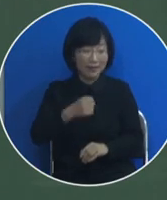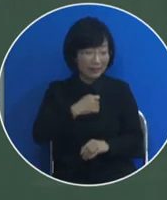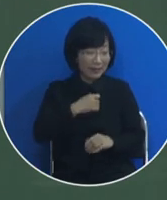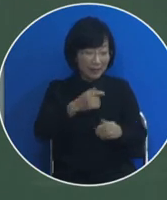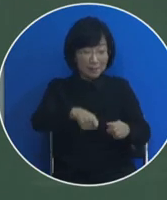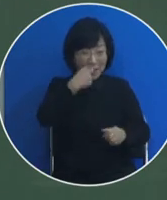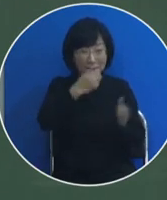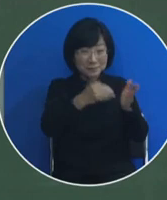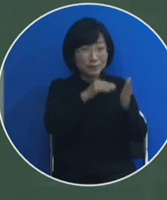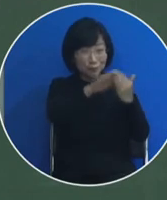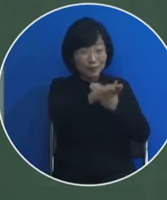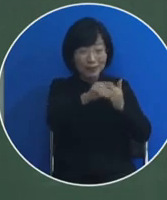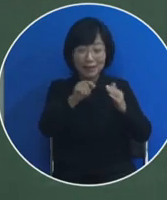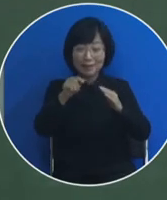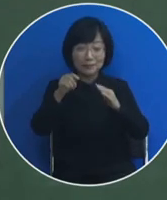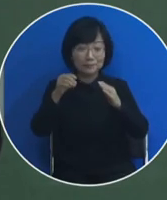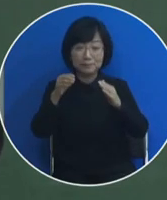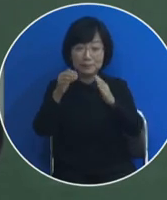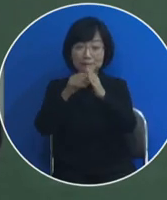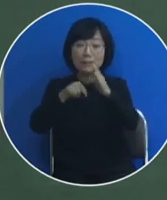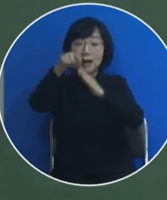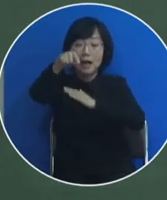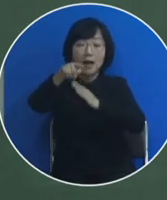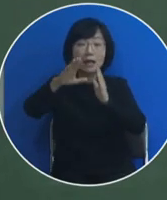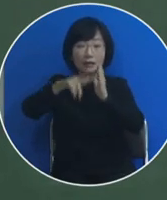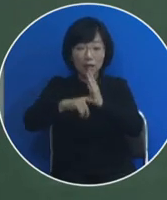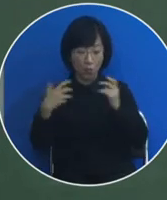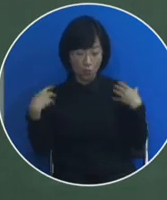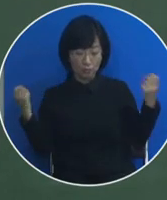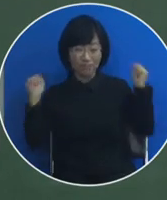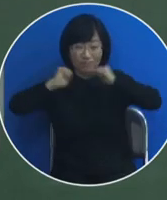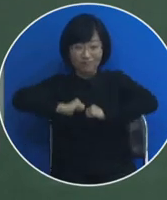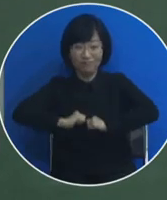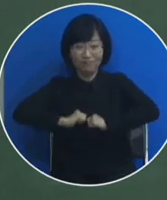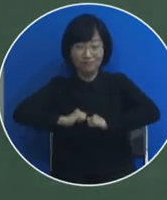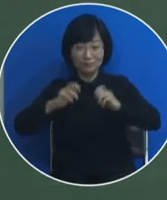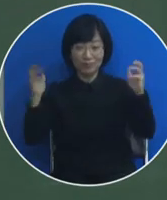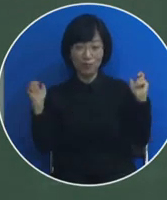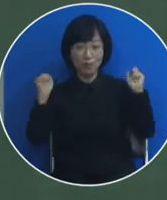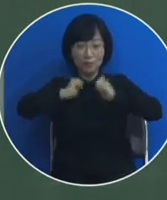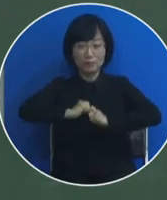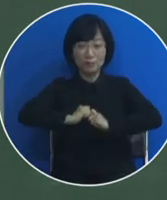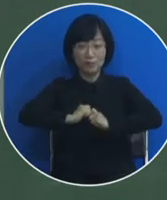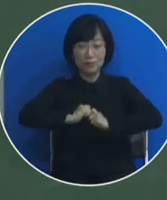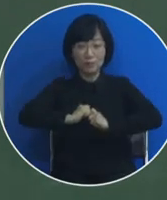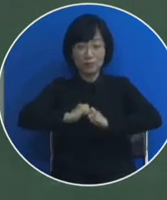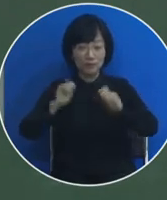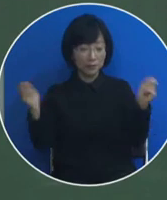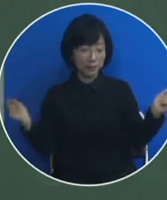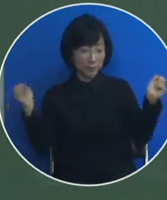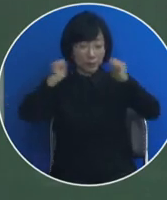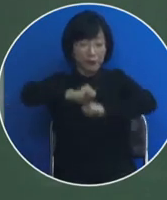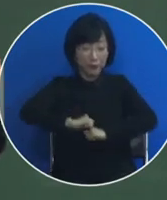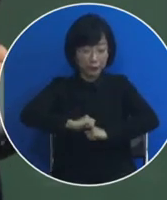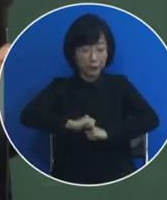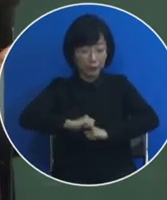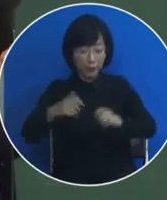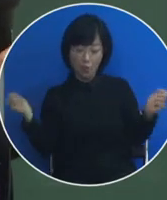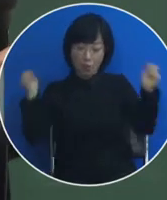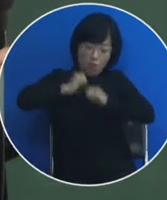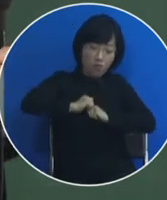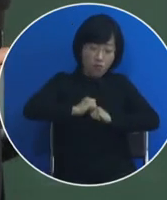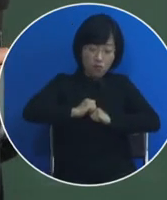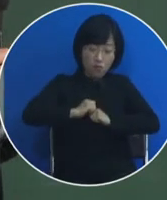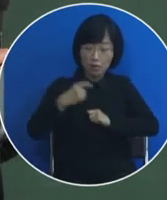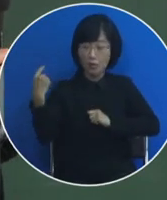as they were, my members were coming out, you know, they put on their clothes. 그래, 옷을 입는데 아, 뒤에 앉은 손님 머리 휘도록 막 입은 거예요. But as